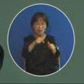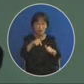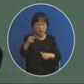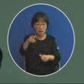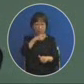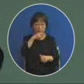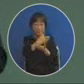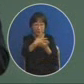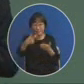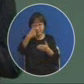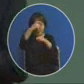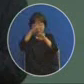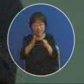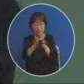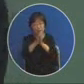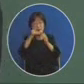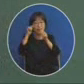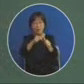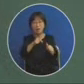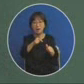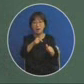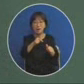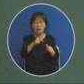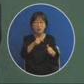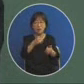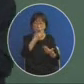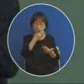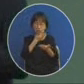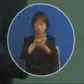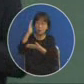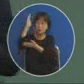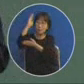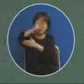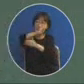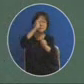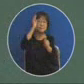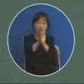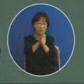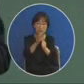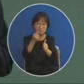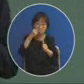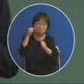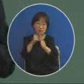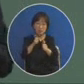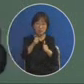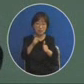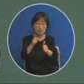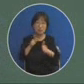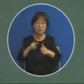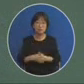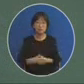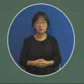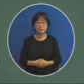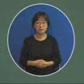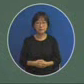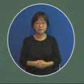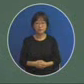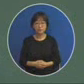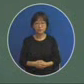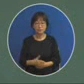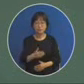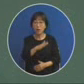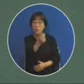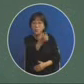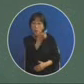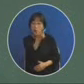Go and give a blood sacrifice. He relays this tremendous message to Moses. 몇 개 꼭